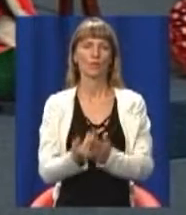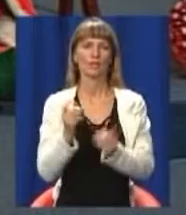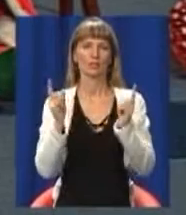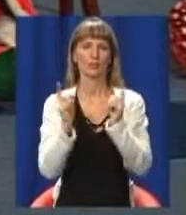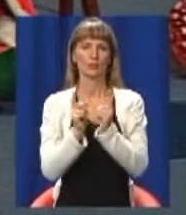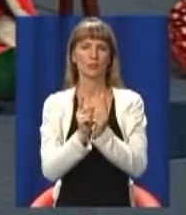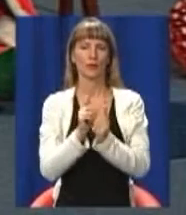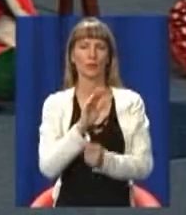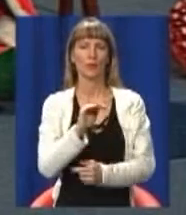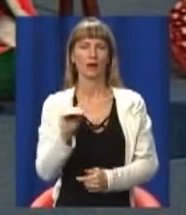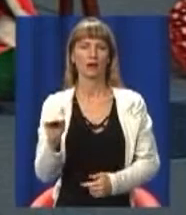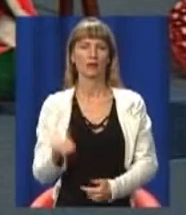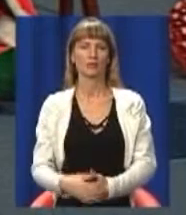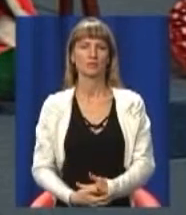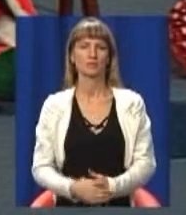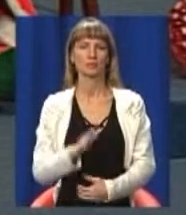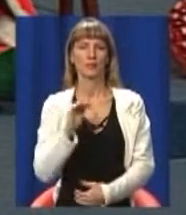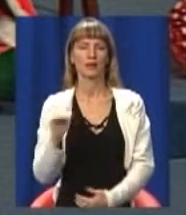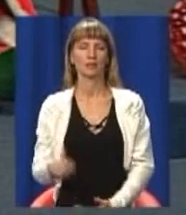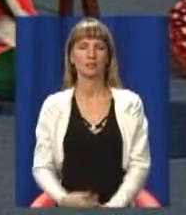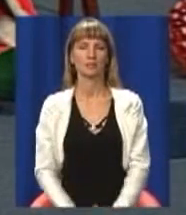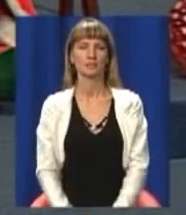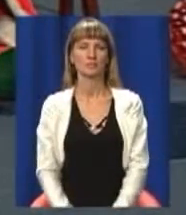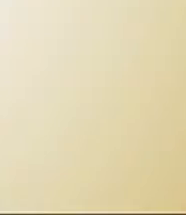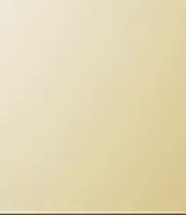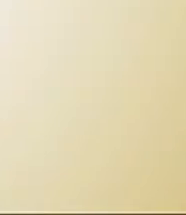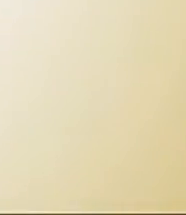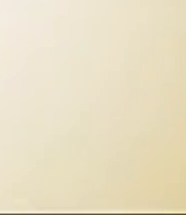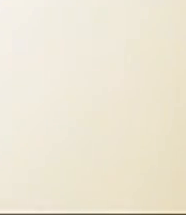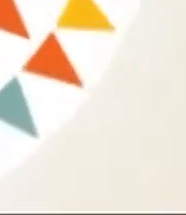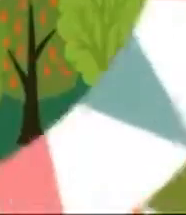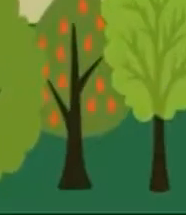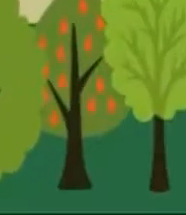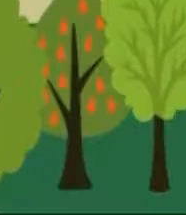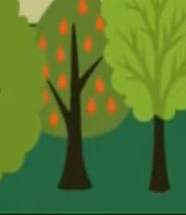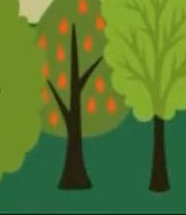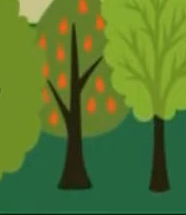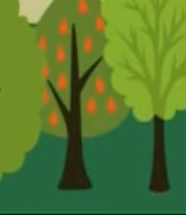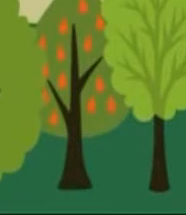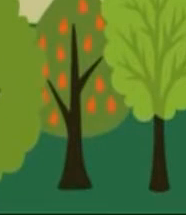зустрічей. Бувайте. Прощайте. Бувайте.